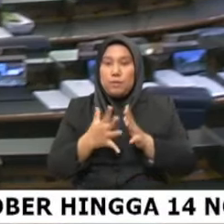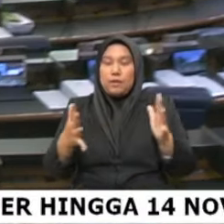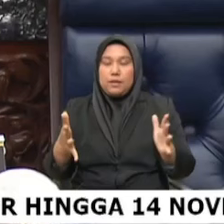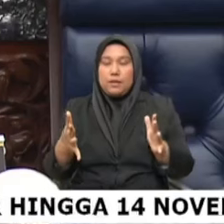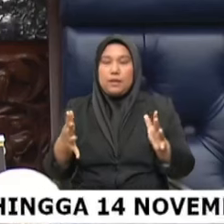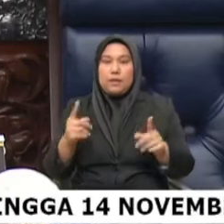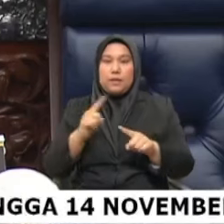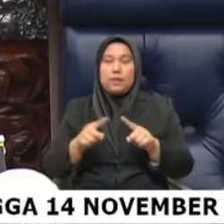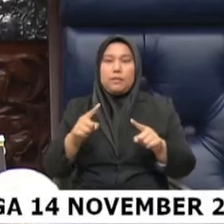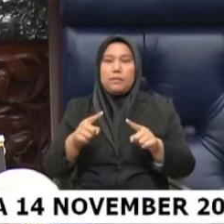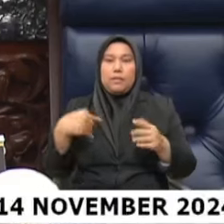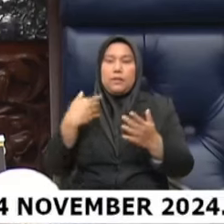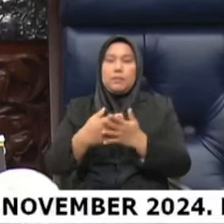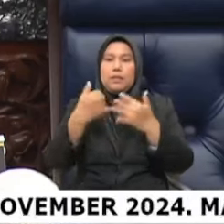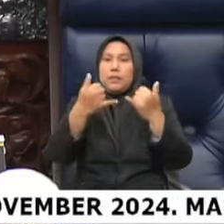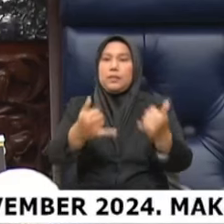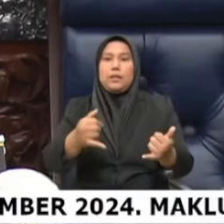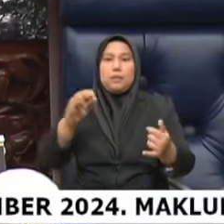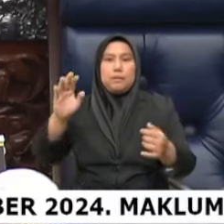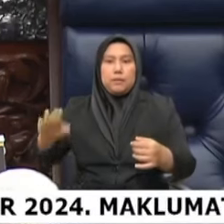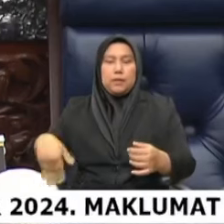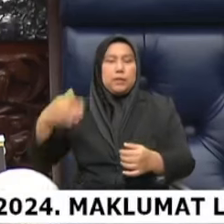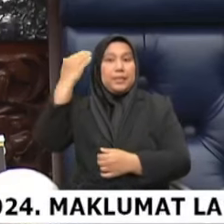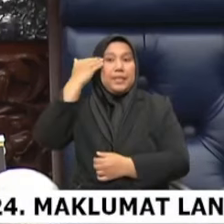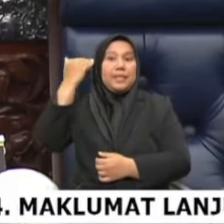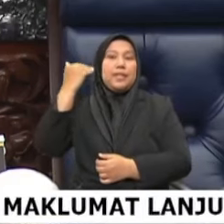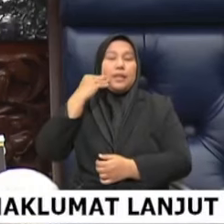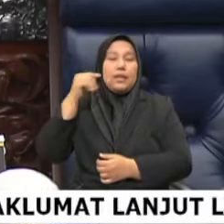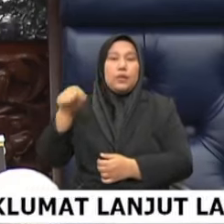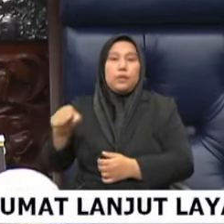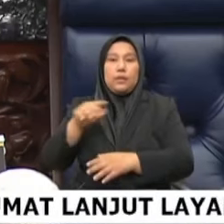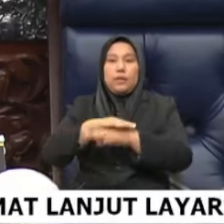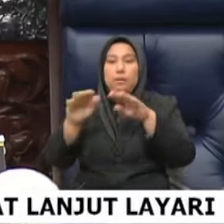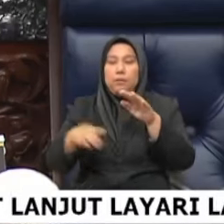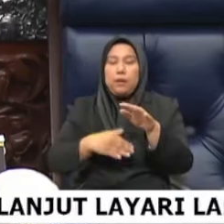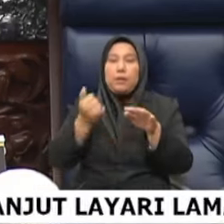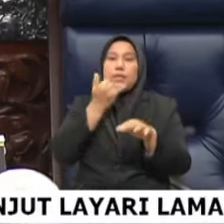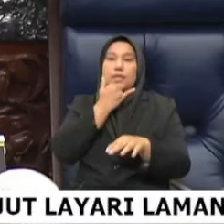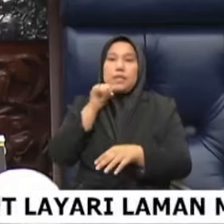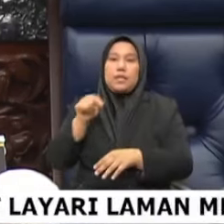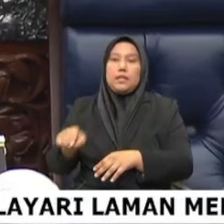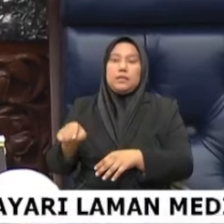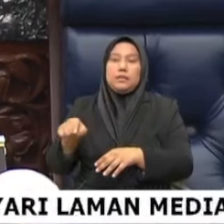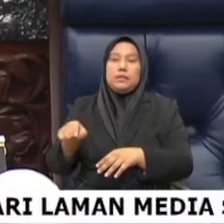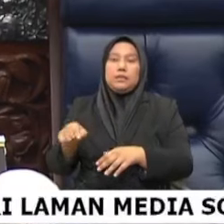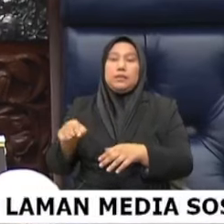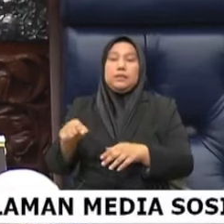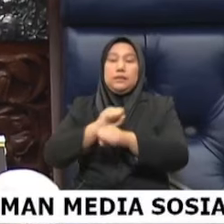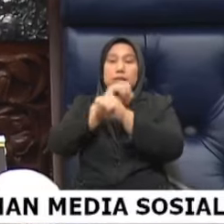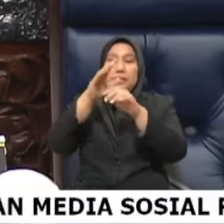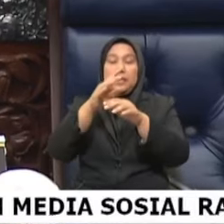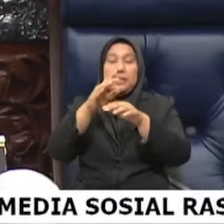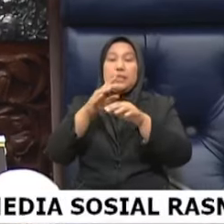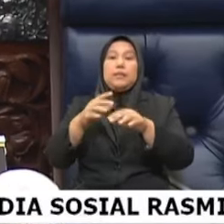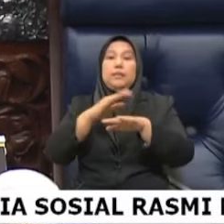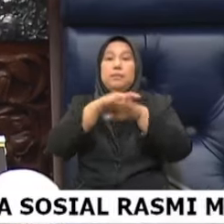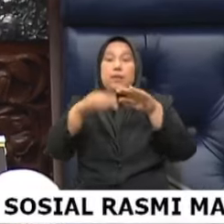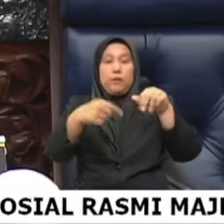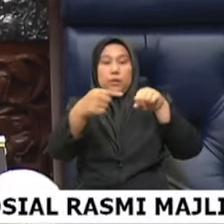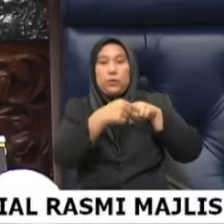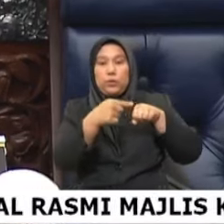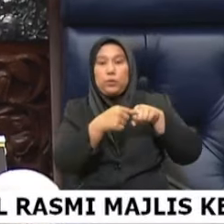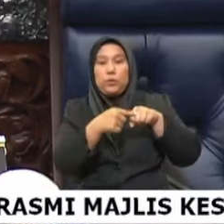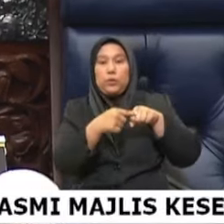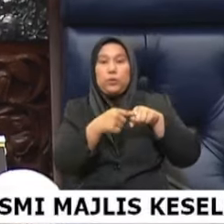ni dia tidak didakwa di bawah kesalahan tersebut. Yang jelas saya tengok dalam senarai tuduhan sampai ada yang dikata dituduh